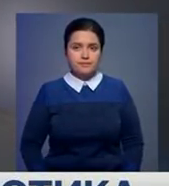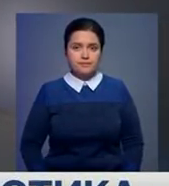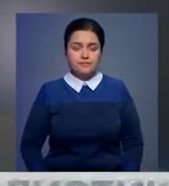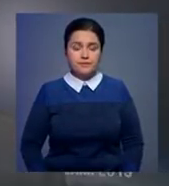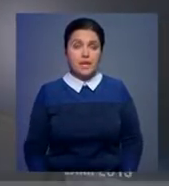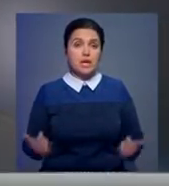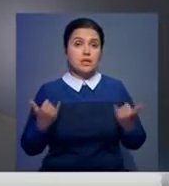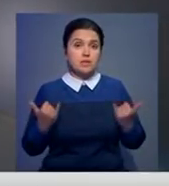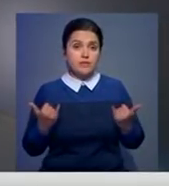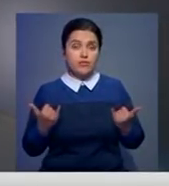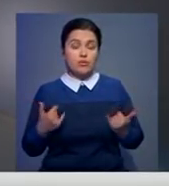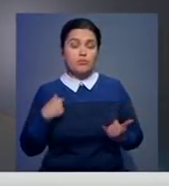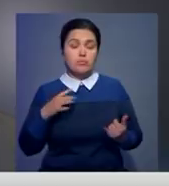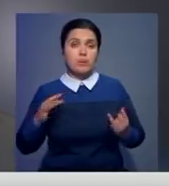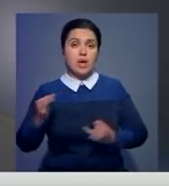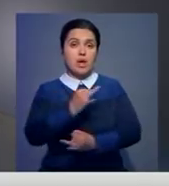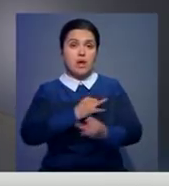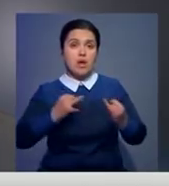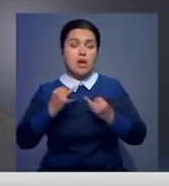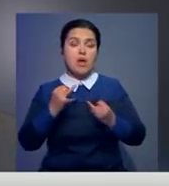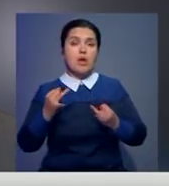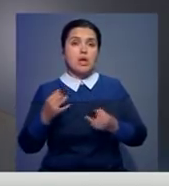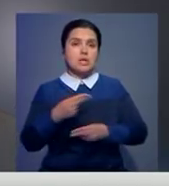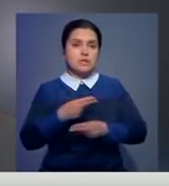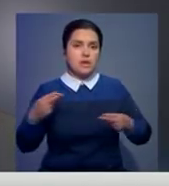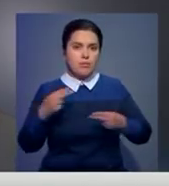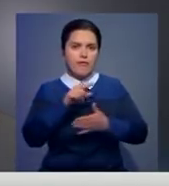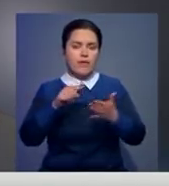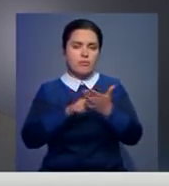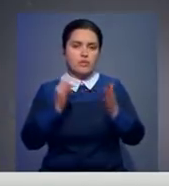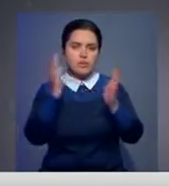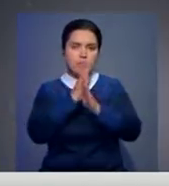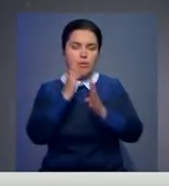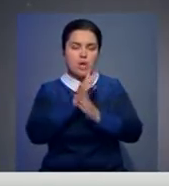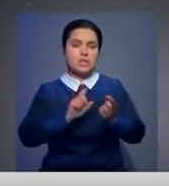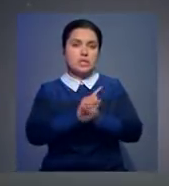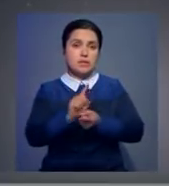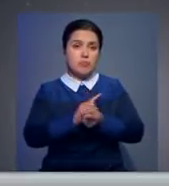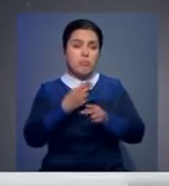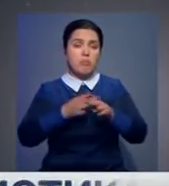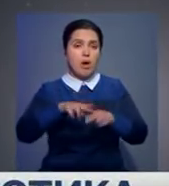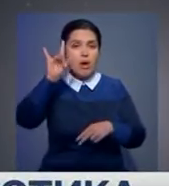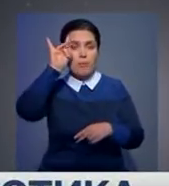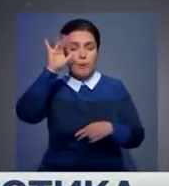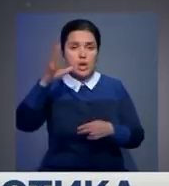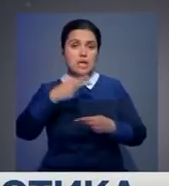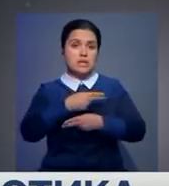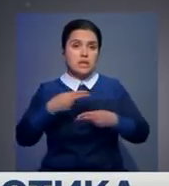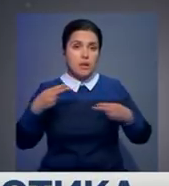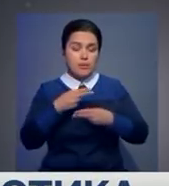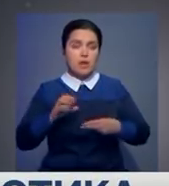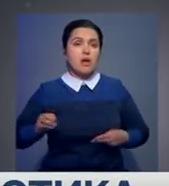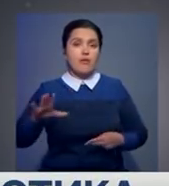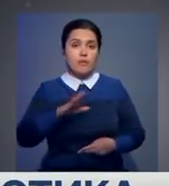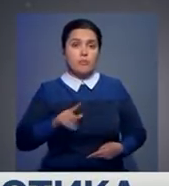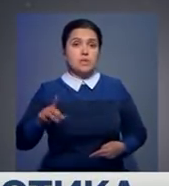Сегодня мы сделали акцент на вопрос изменения климата. Эта тема самая популярная, которую обсуждают в Европе и на Западе в целом. Однако